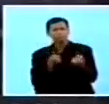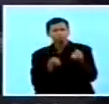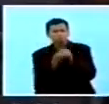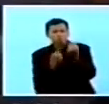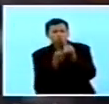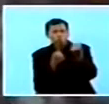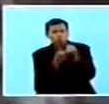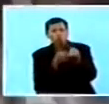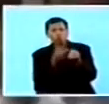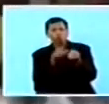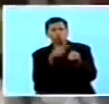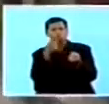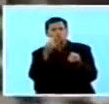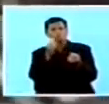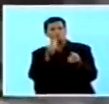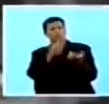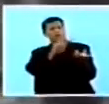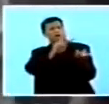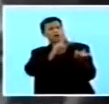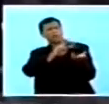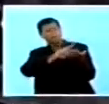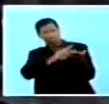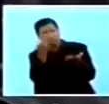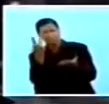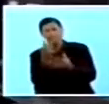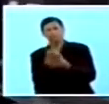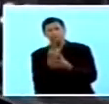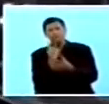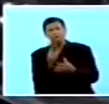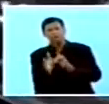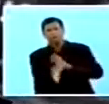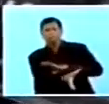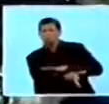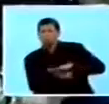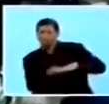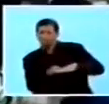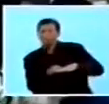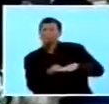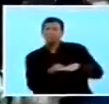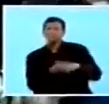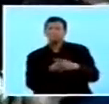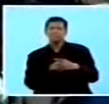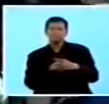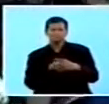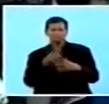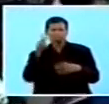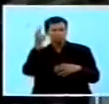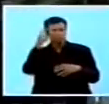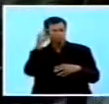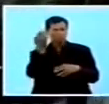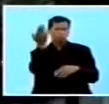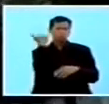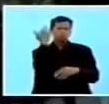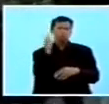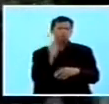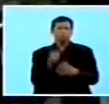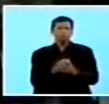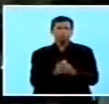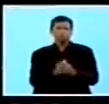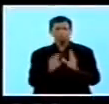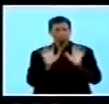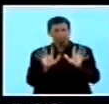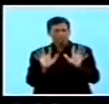bukan tanpa alasan. Dugaan adanya pelaku koruptif pun mencuat di balik kebijakan pada masa pemerintahan sebelumnya. Akibatnya, pelanggaran